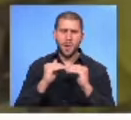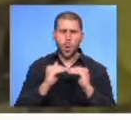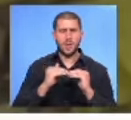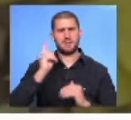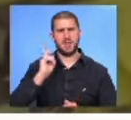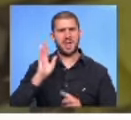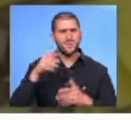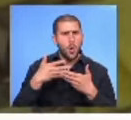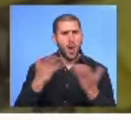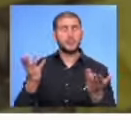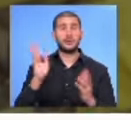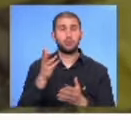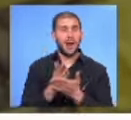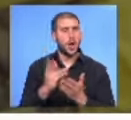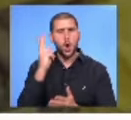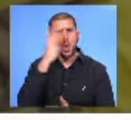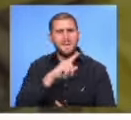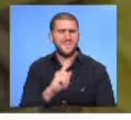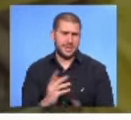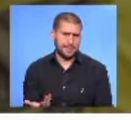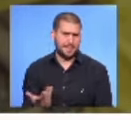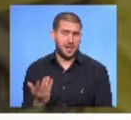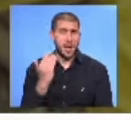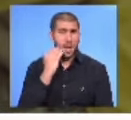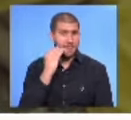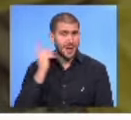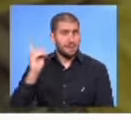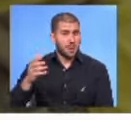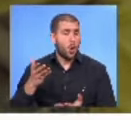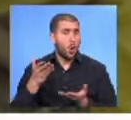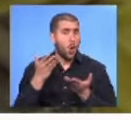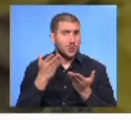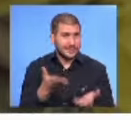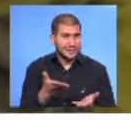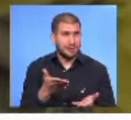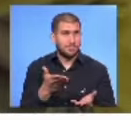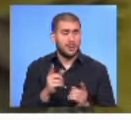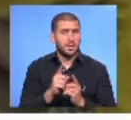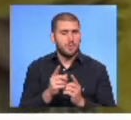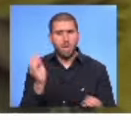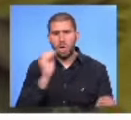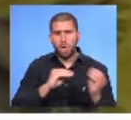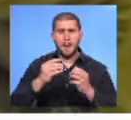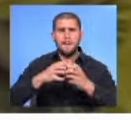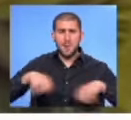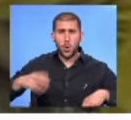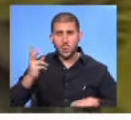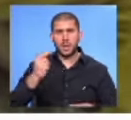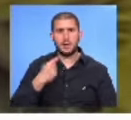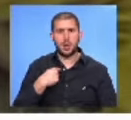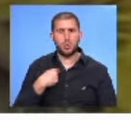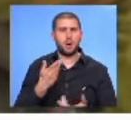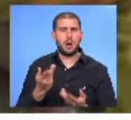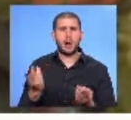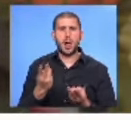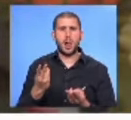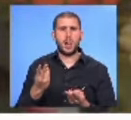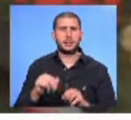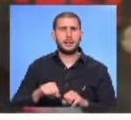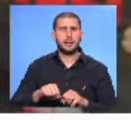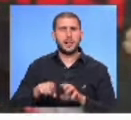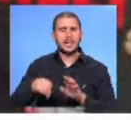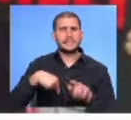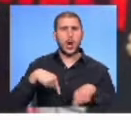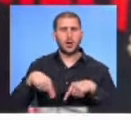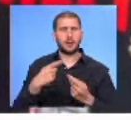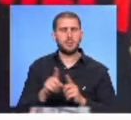חוץ. ויש אנשים שלא מבינים את האירוע. האמריקאים גם עוזרים לנפח את הפילוג הזה, ואז אנחנו סחיטים, וכשאנחנו סחיטים, אז אנשים עושים את